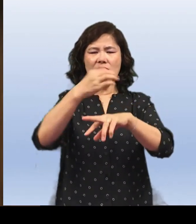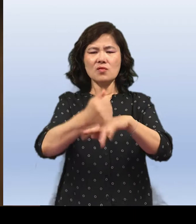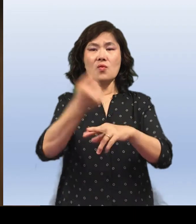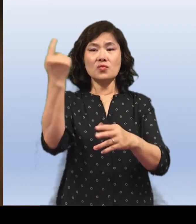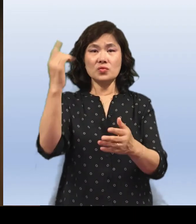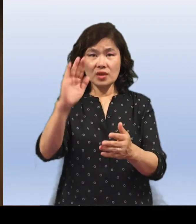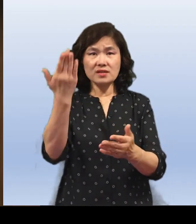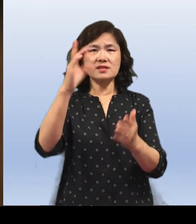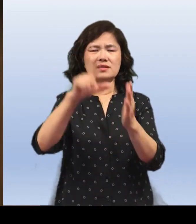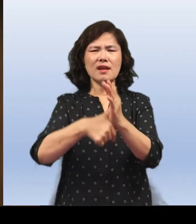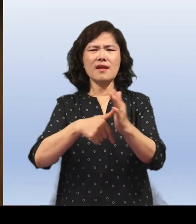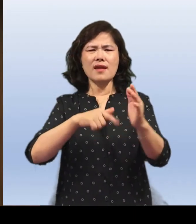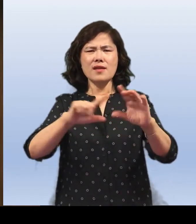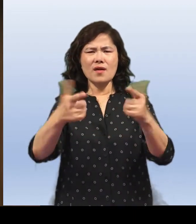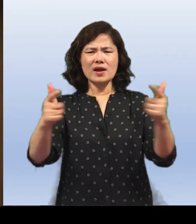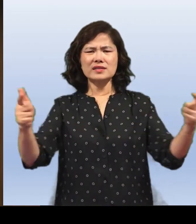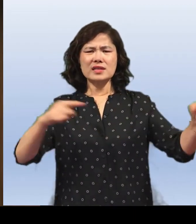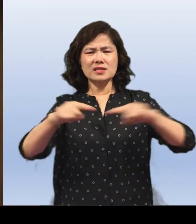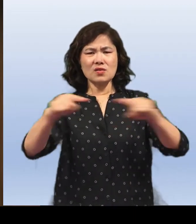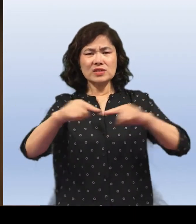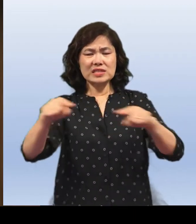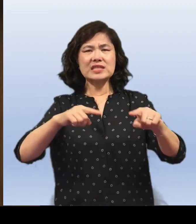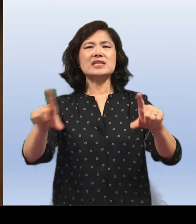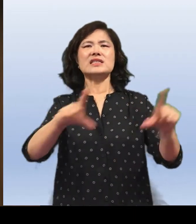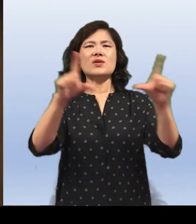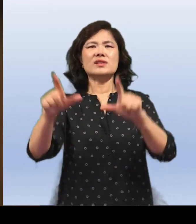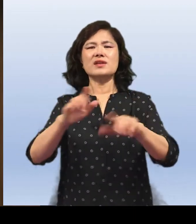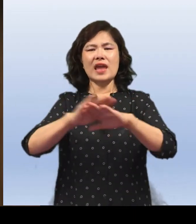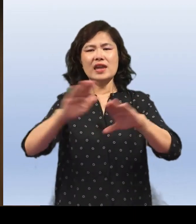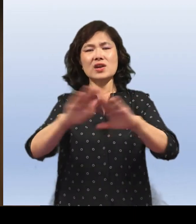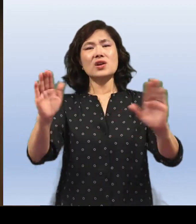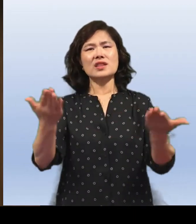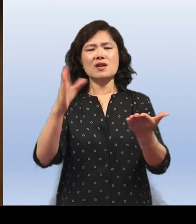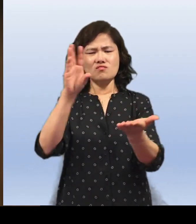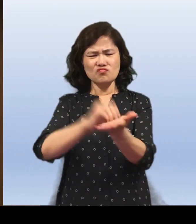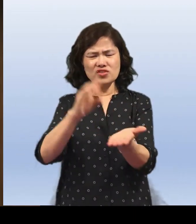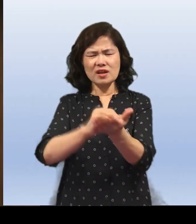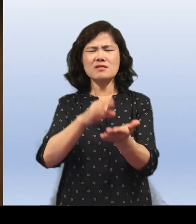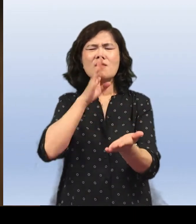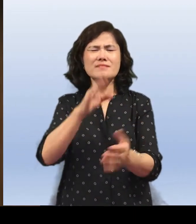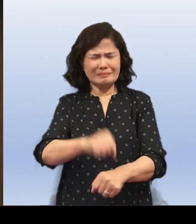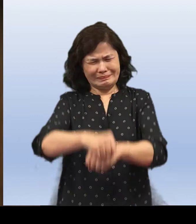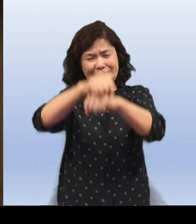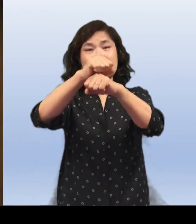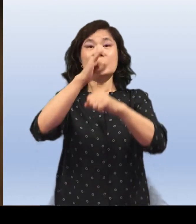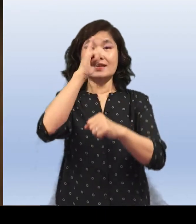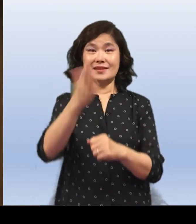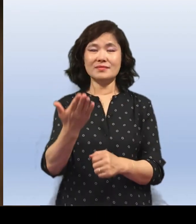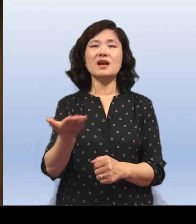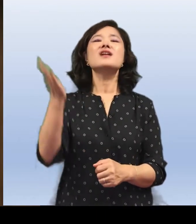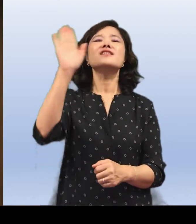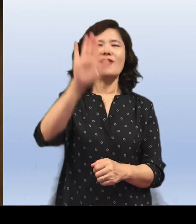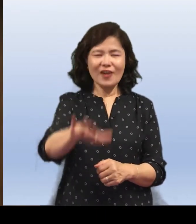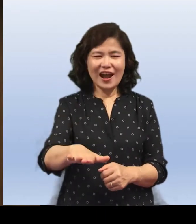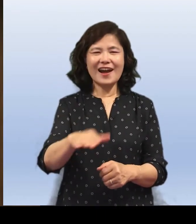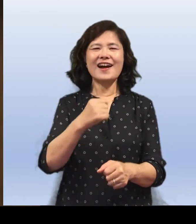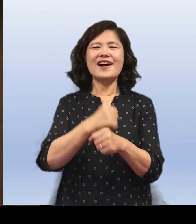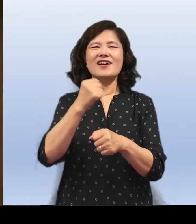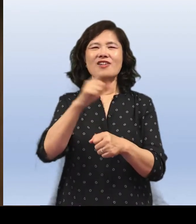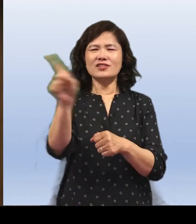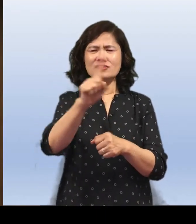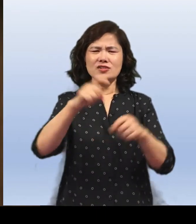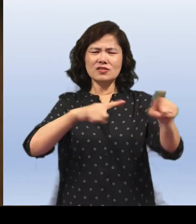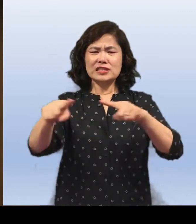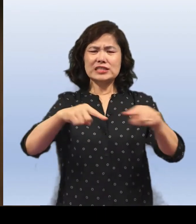여러 가지 정치적인 그리고 사회적인 해결해야 될 문제가 산적해 있었습니다. 그럼에도 불구하고 어떤 정치